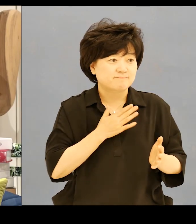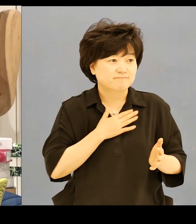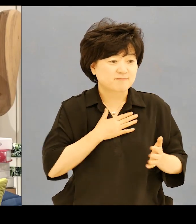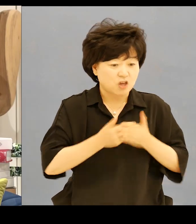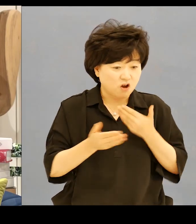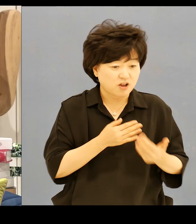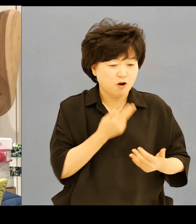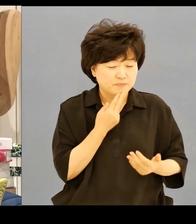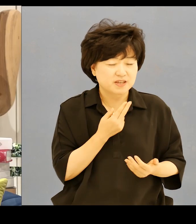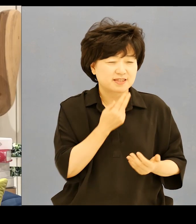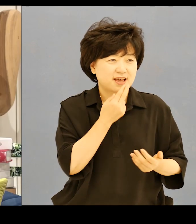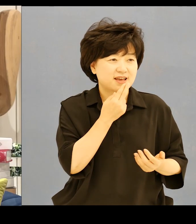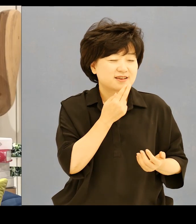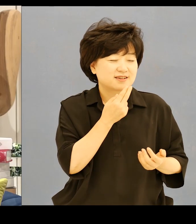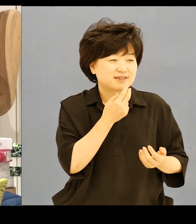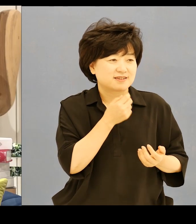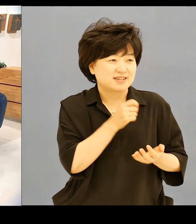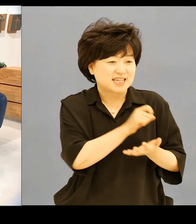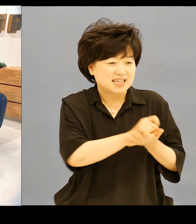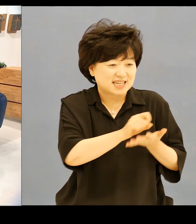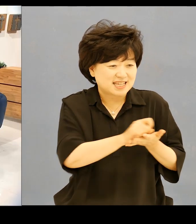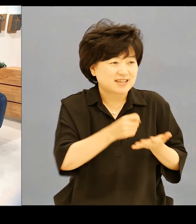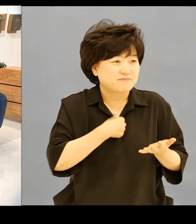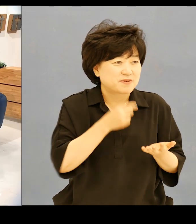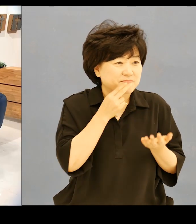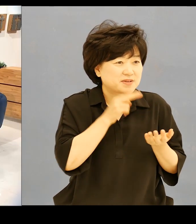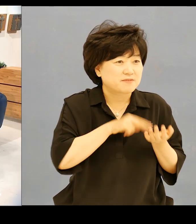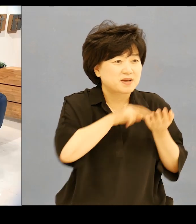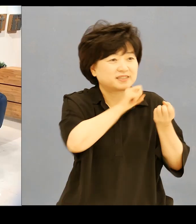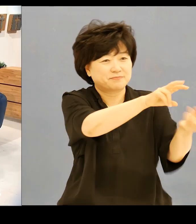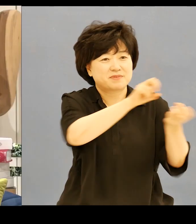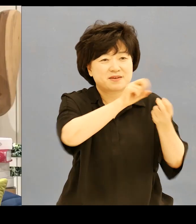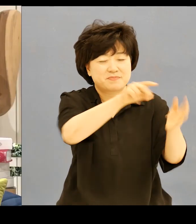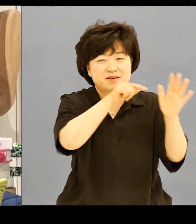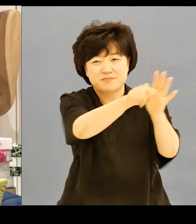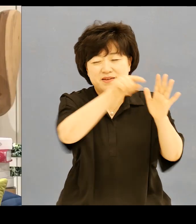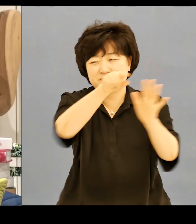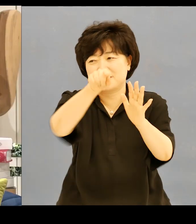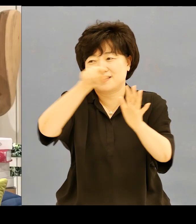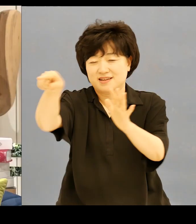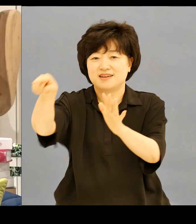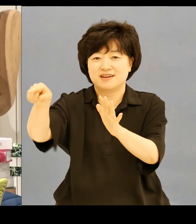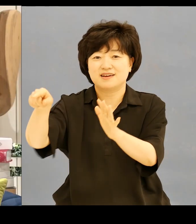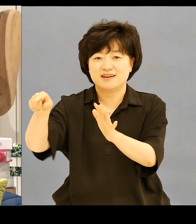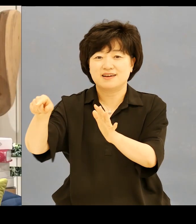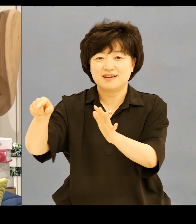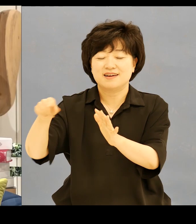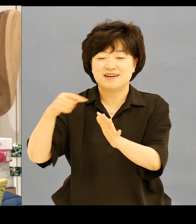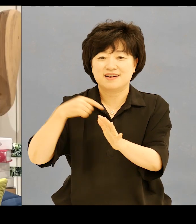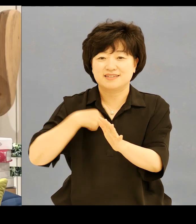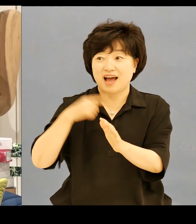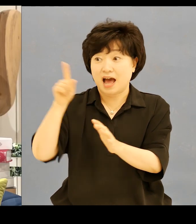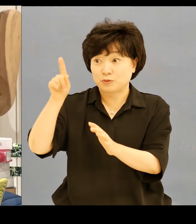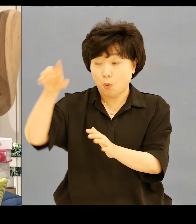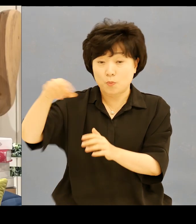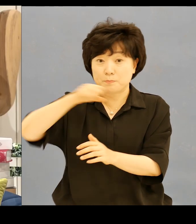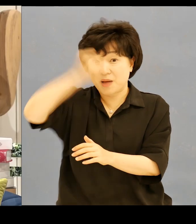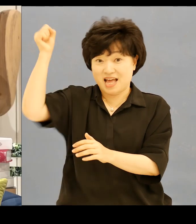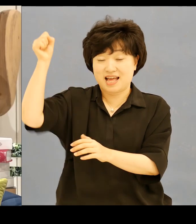네네. 근데 한 곳에 딱 이제 합격을 한 거예요. 제가. 네네. 그래서 오리엔테이션도 받고 했는데